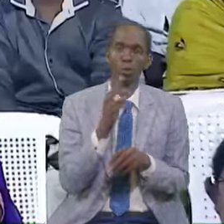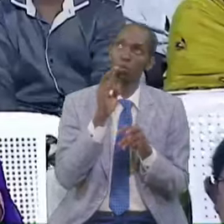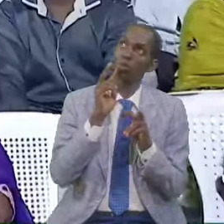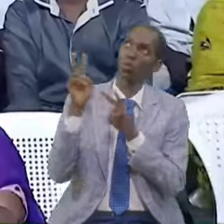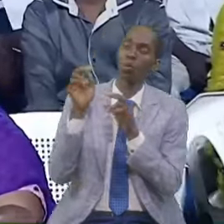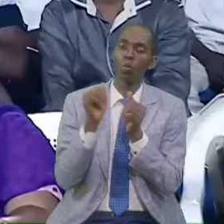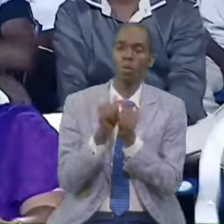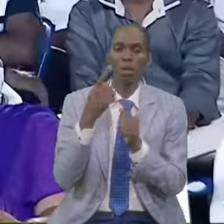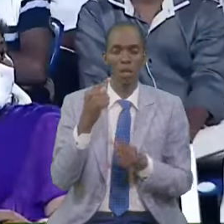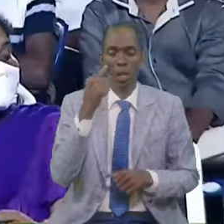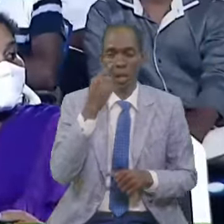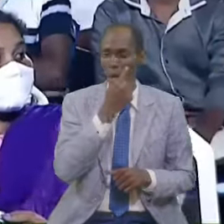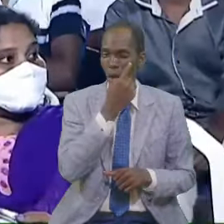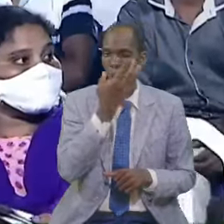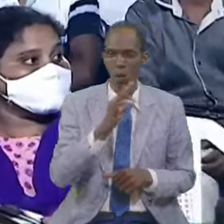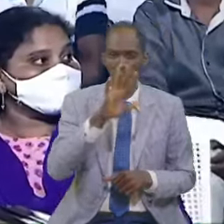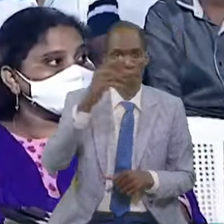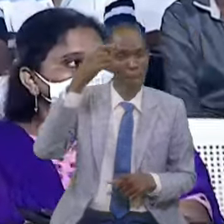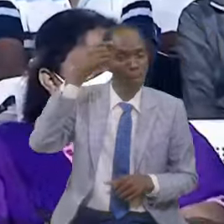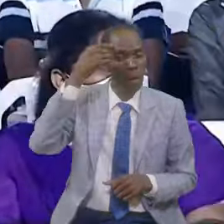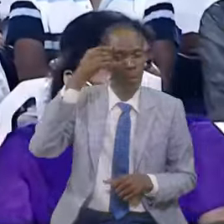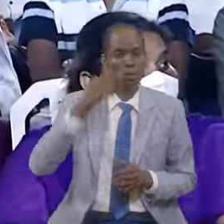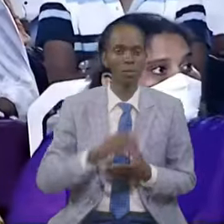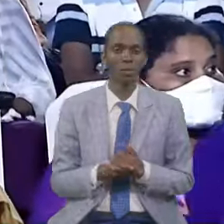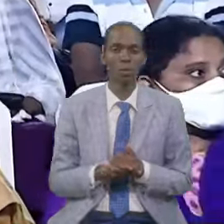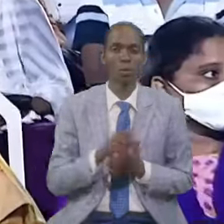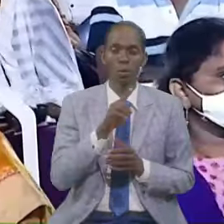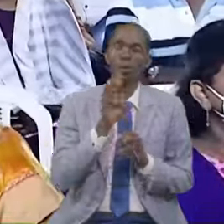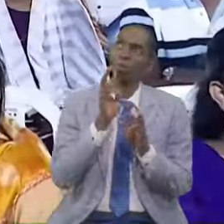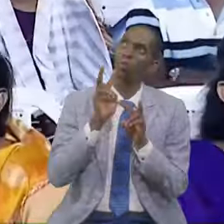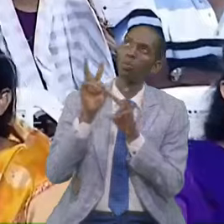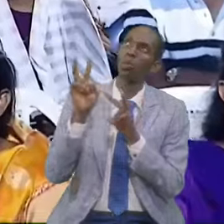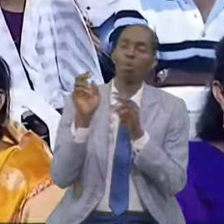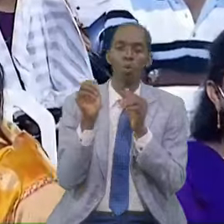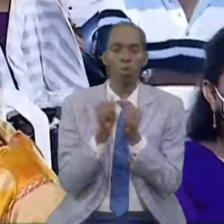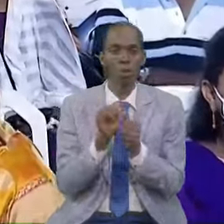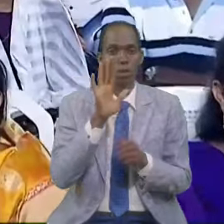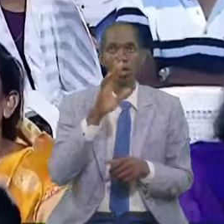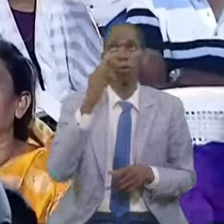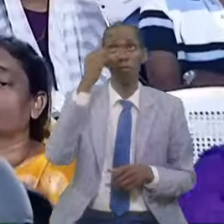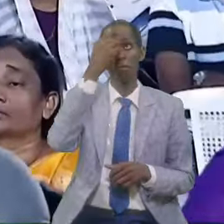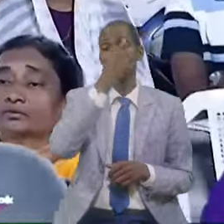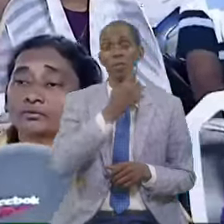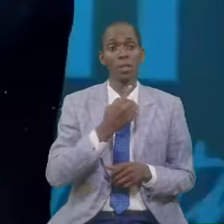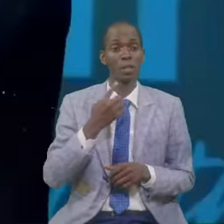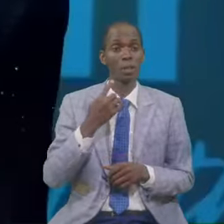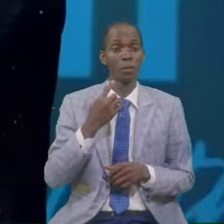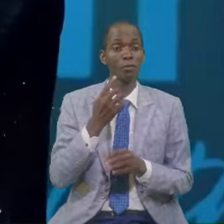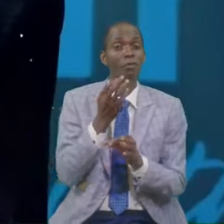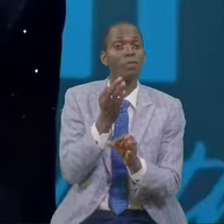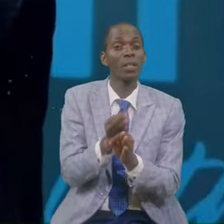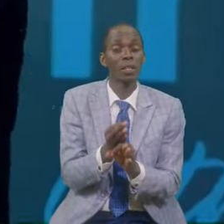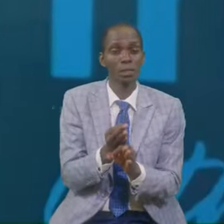mind. మనసు యొక్క నేత్రాలు ఏం చేస్తున్నాయో చూడండి. You look with your face. మీ యొక్క విశ్వాసం ఏం చెప్తుందో చూడండి. Look unto